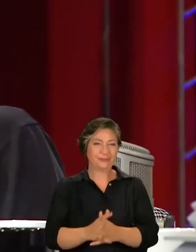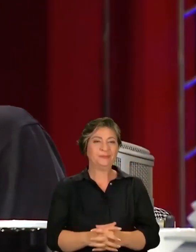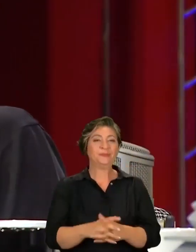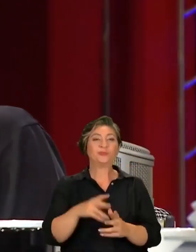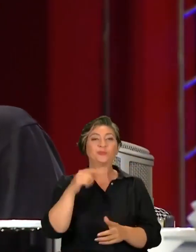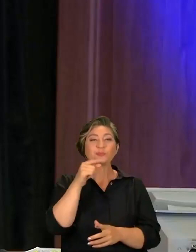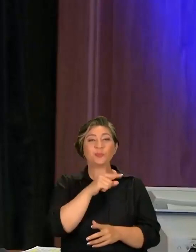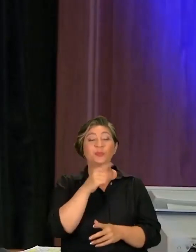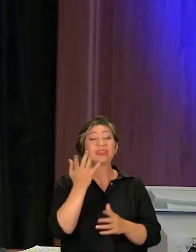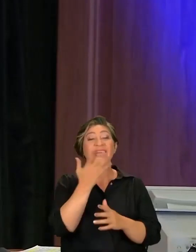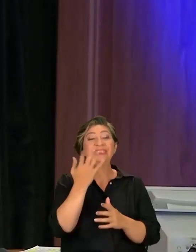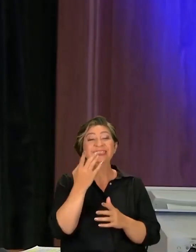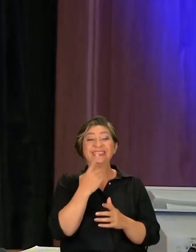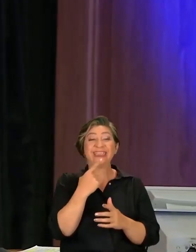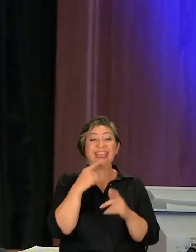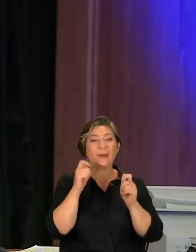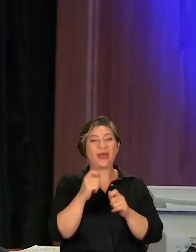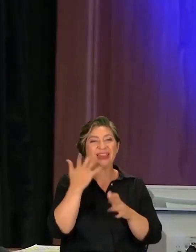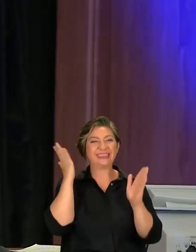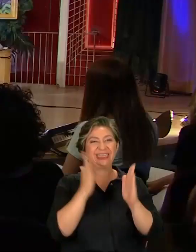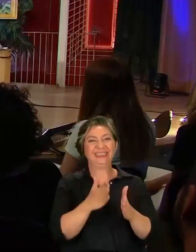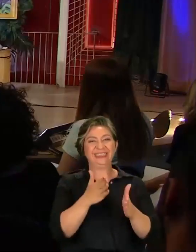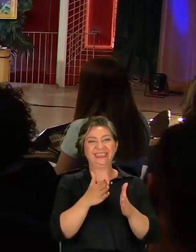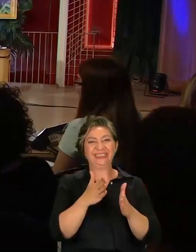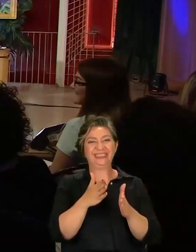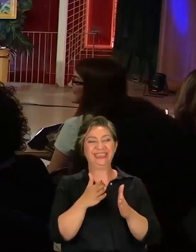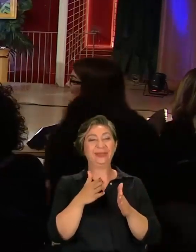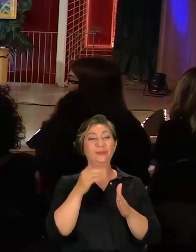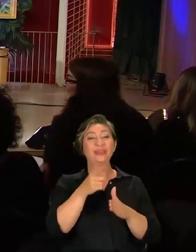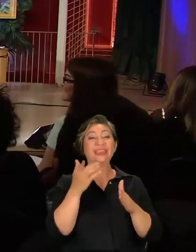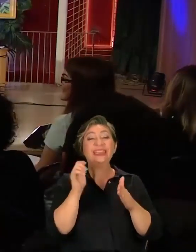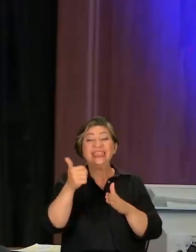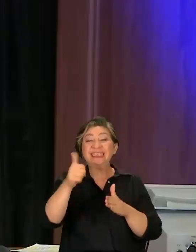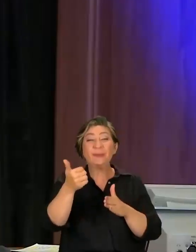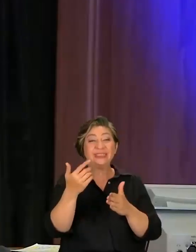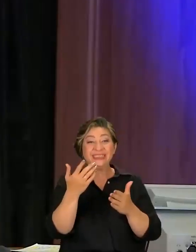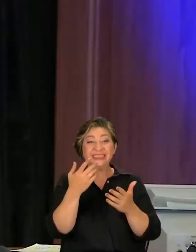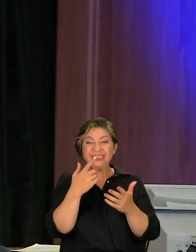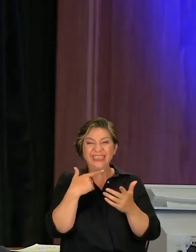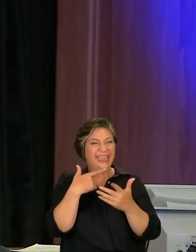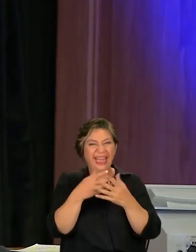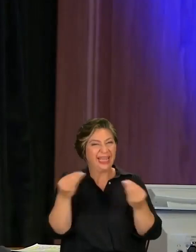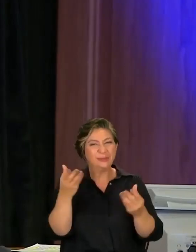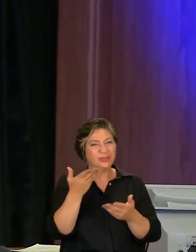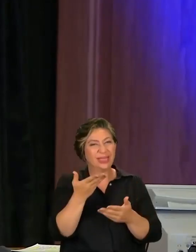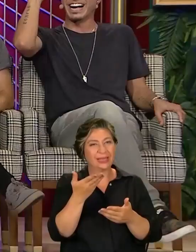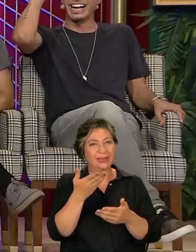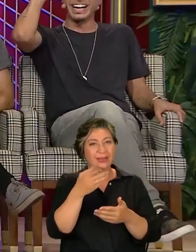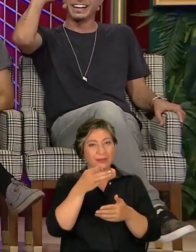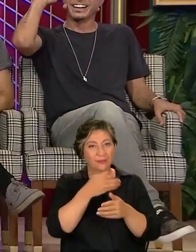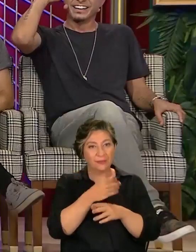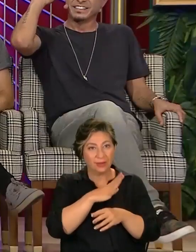Bayılıyorlar. Bu seni daha da seksi yapıyor. Allah kahretsin. Yani bu. Ya bunlar ne zaman seks apellerini kaybedecekler? Ya hocam, var mı sende böyle bir